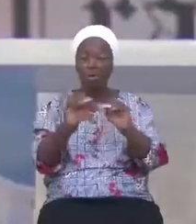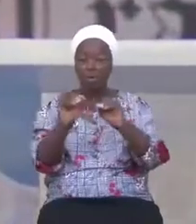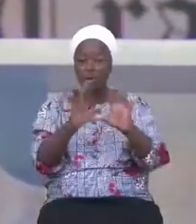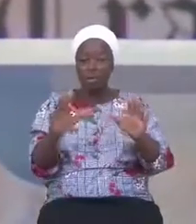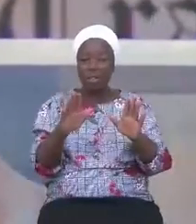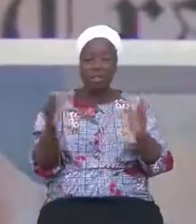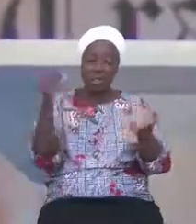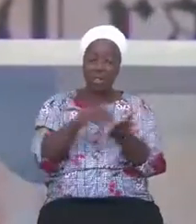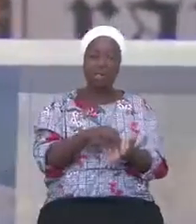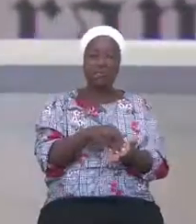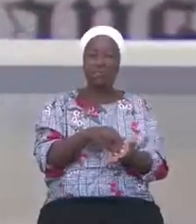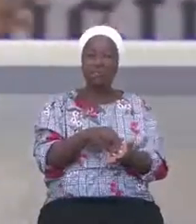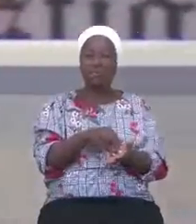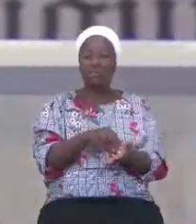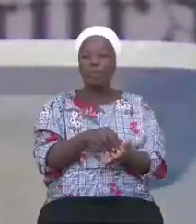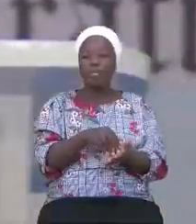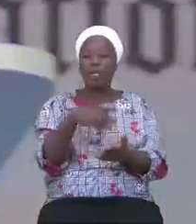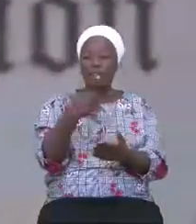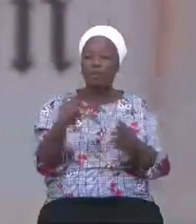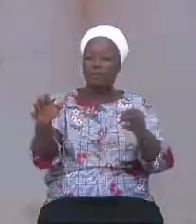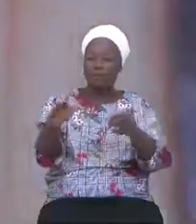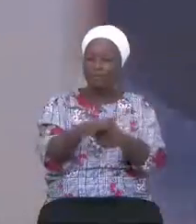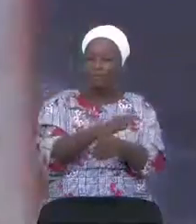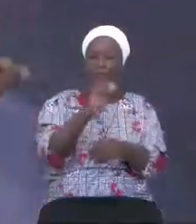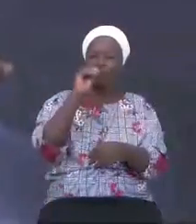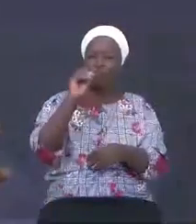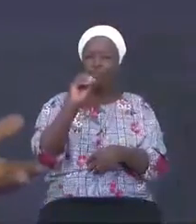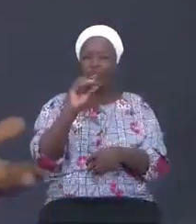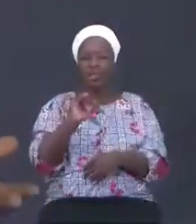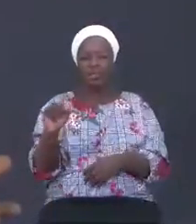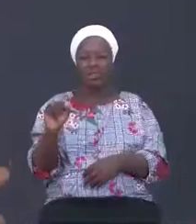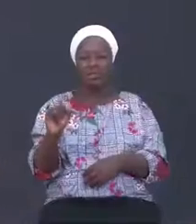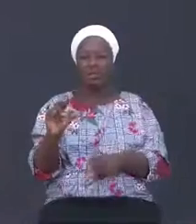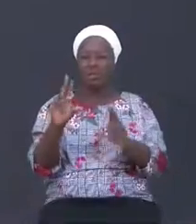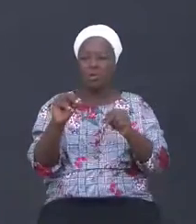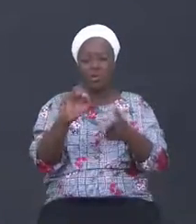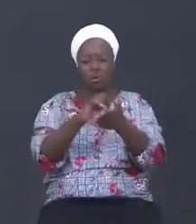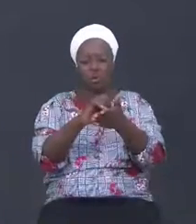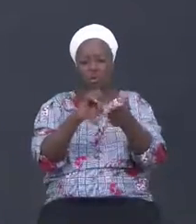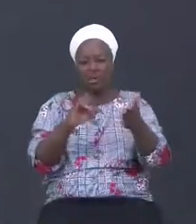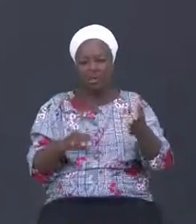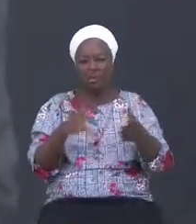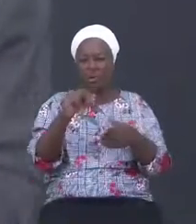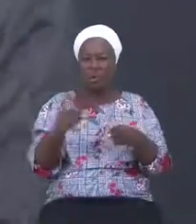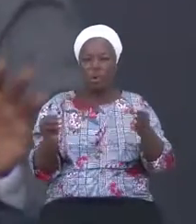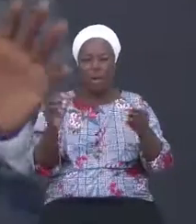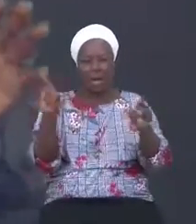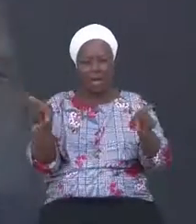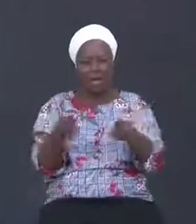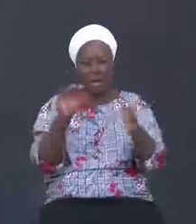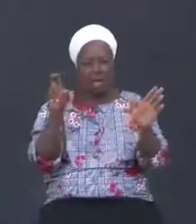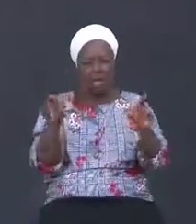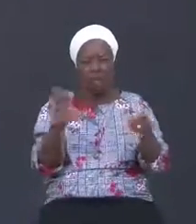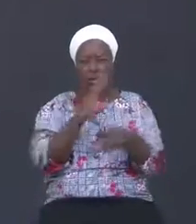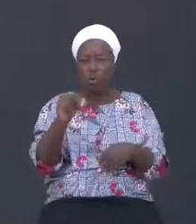rien d'autre. Le plein message. Pas de soustraction, pas d'addition, pas